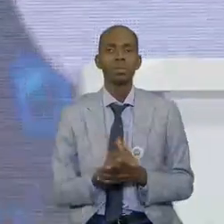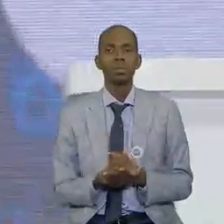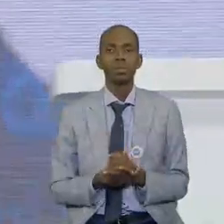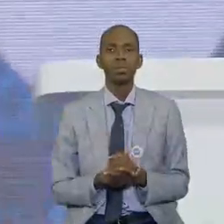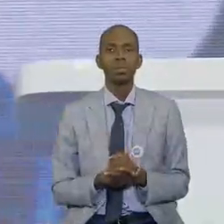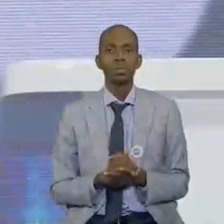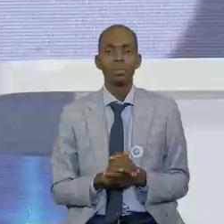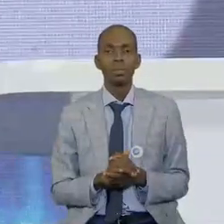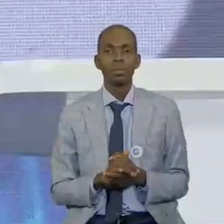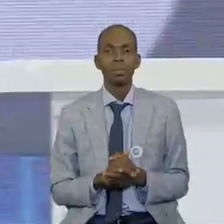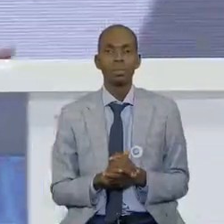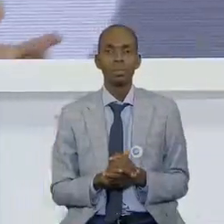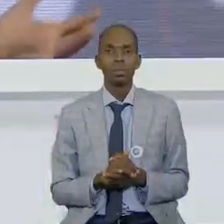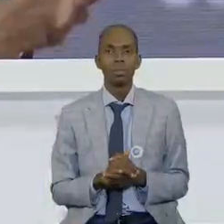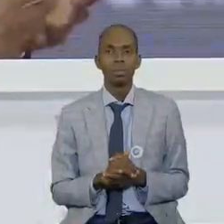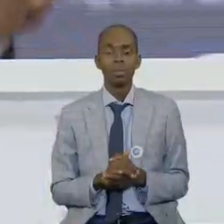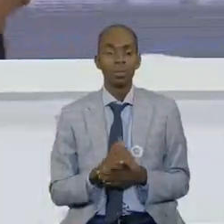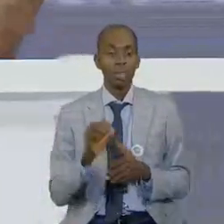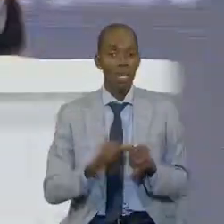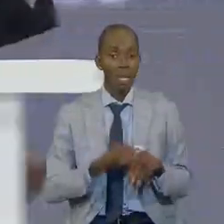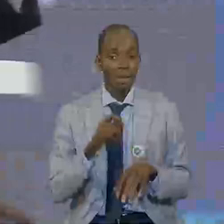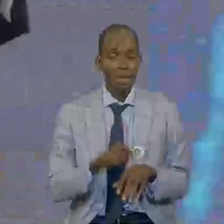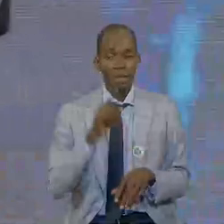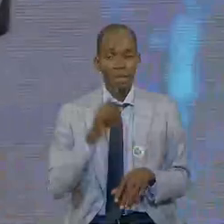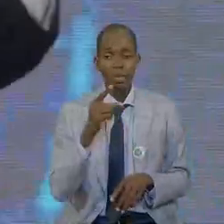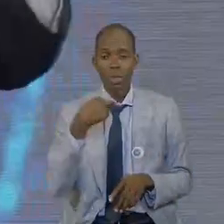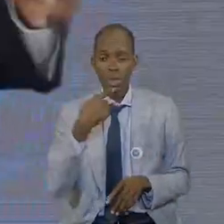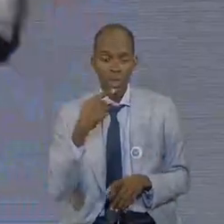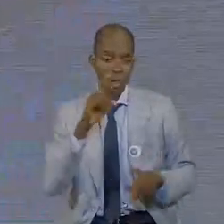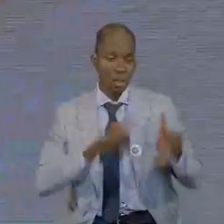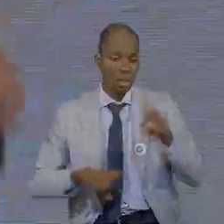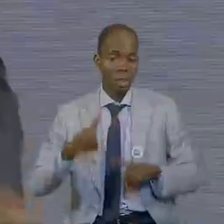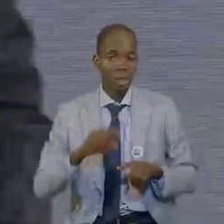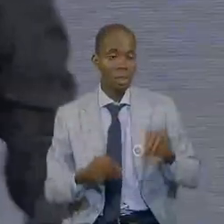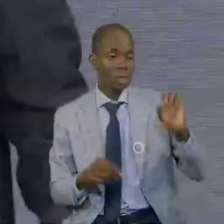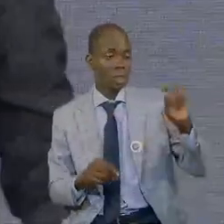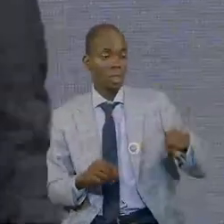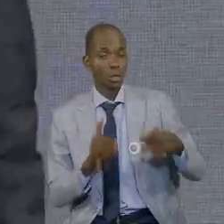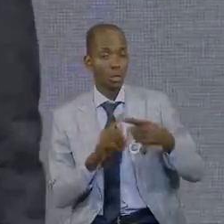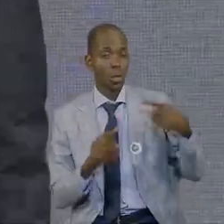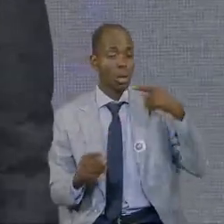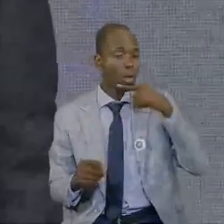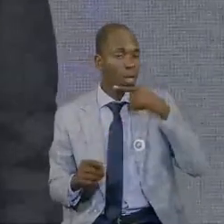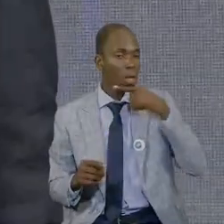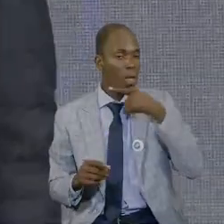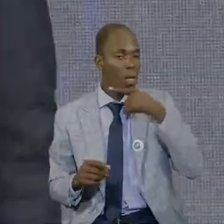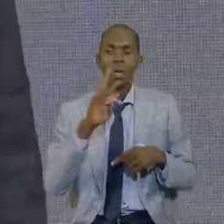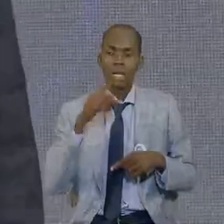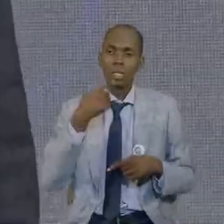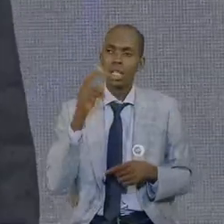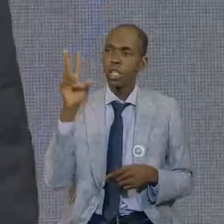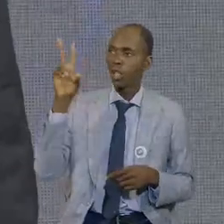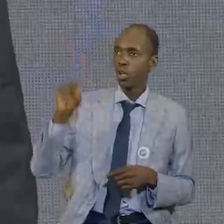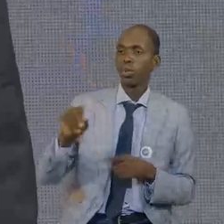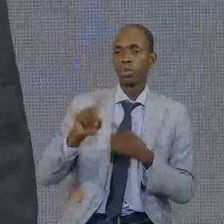de dire non à Dieu. Every time you say yes to a lie, you say no to the truth of God. Et chaque fois